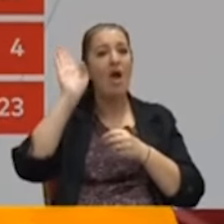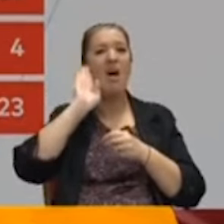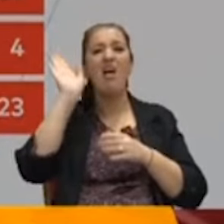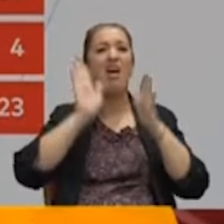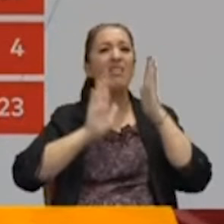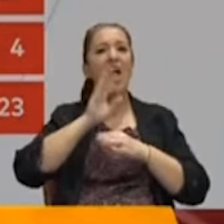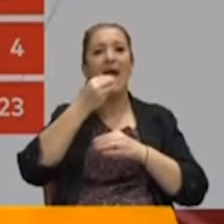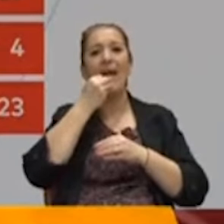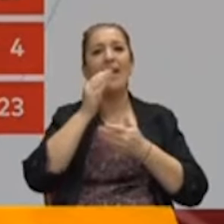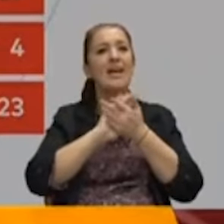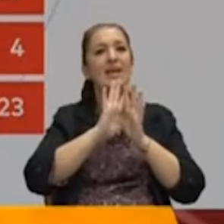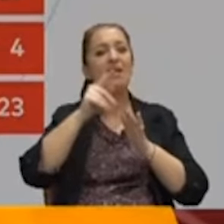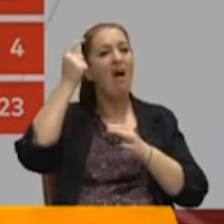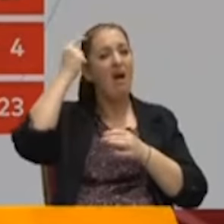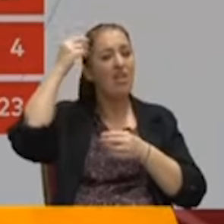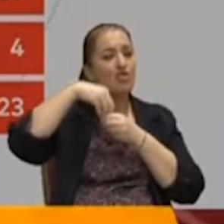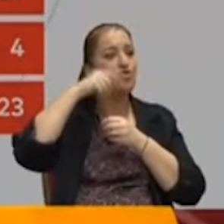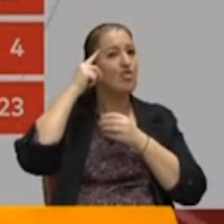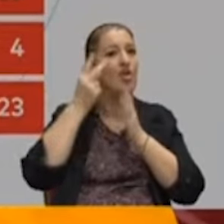sene çıkmaz sizin zihninizden araç kiralama.